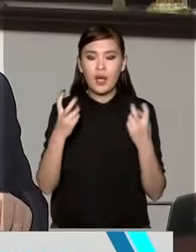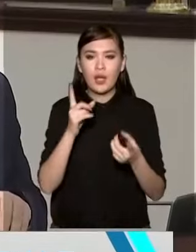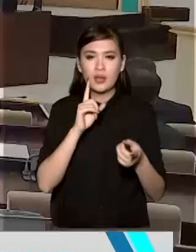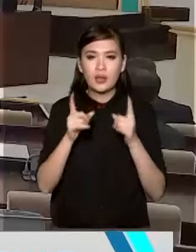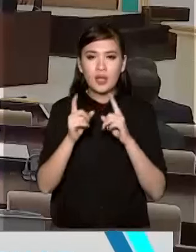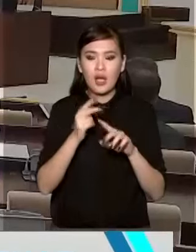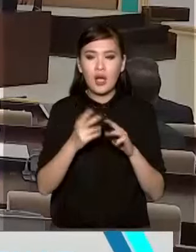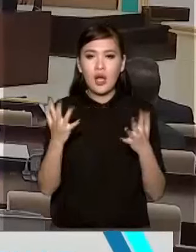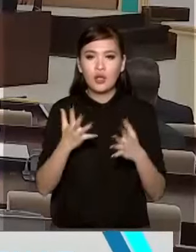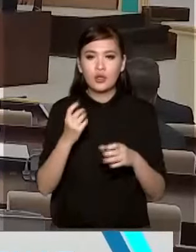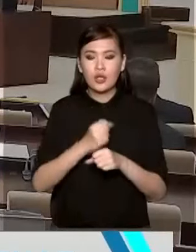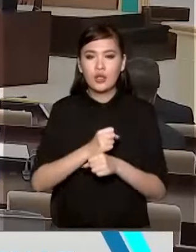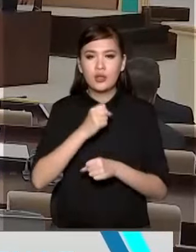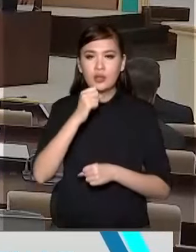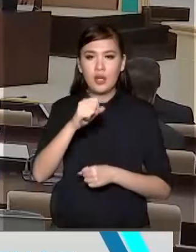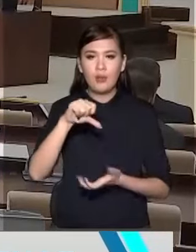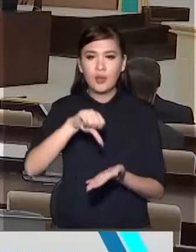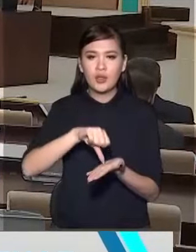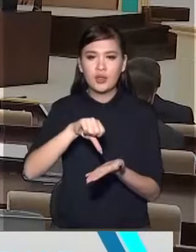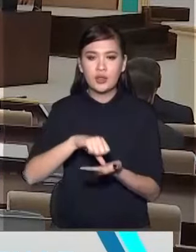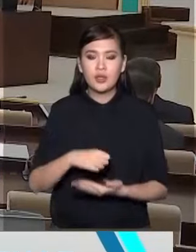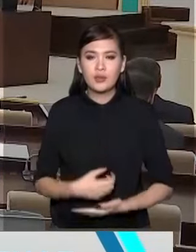которого выдвигается претендент.